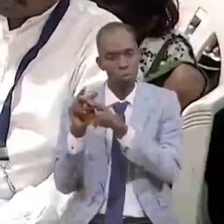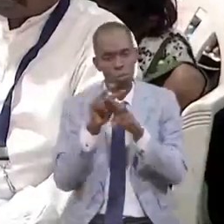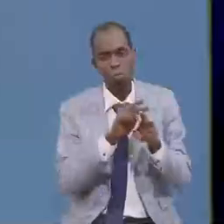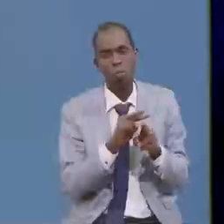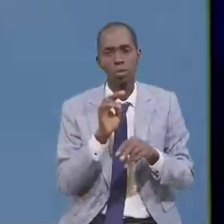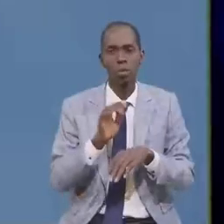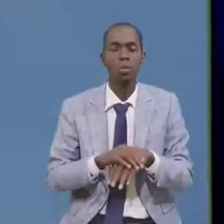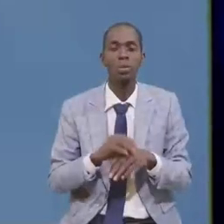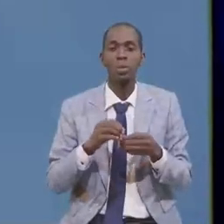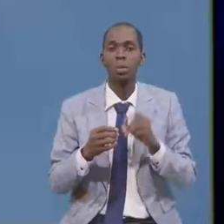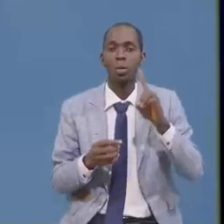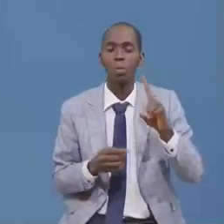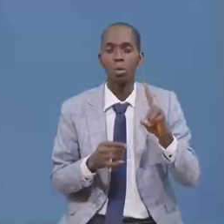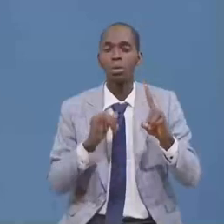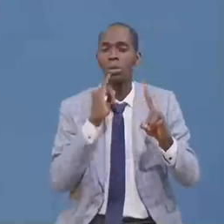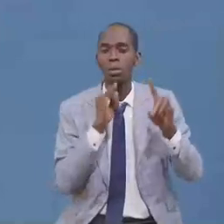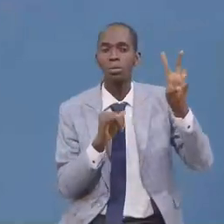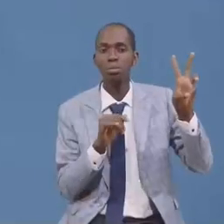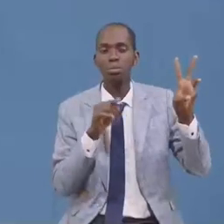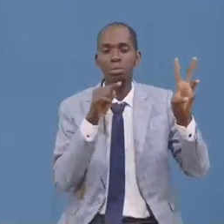Premièrement, c'est la parole.